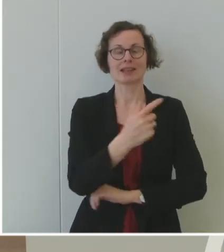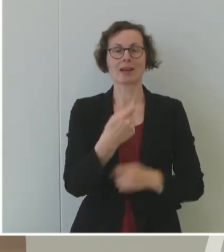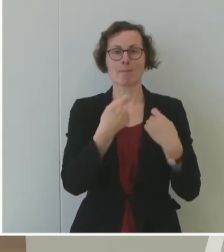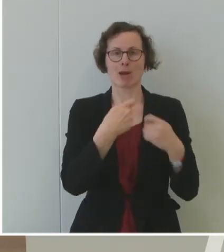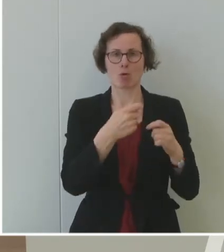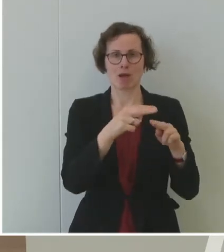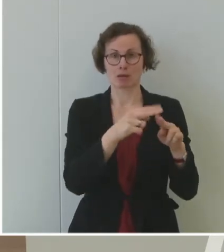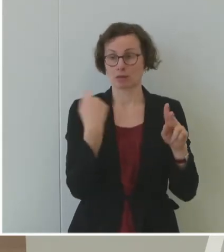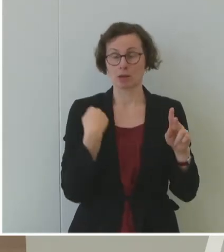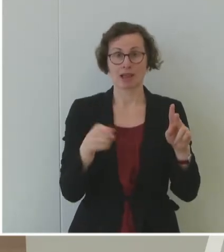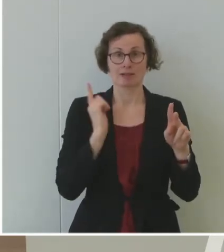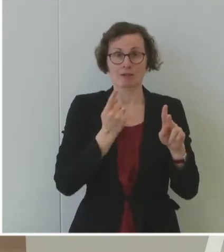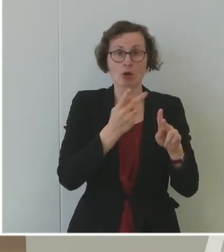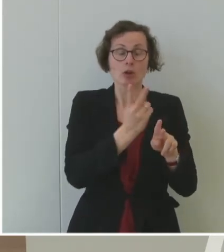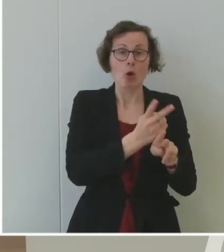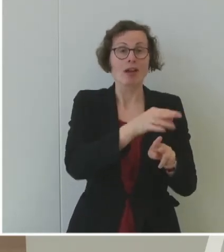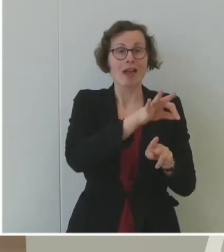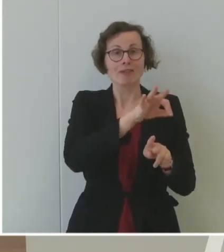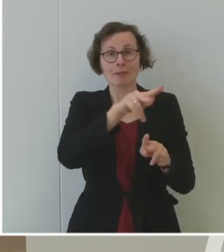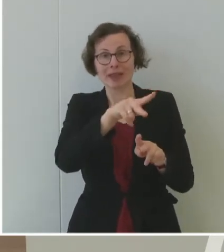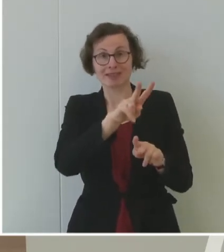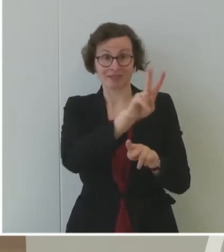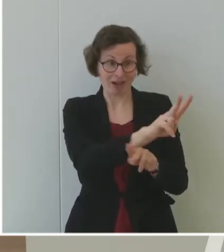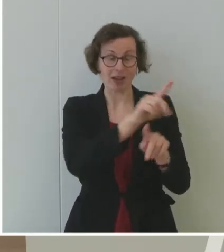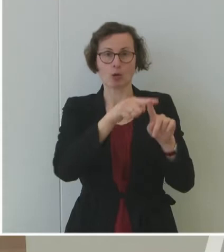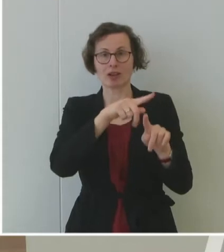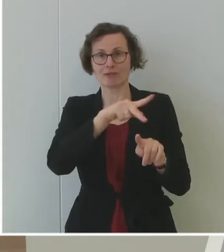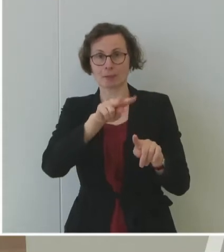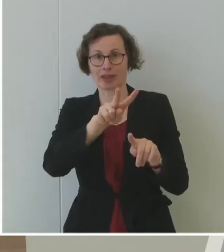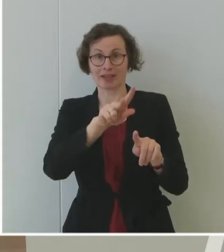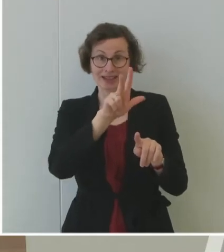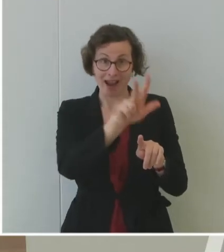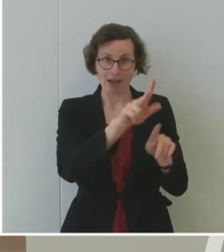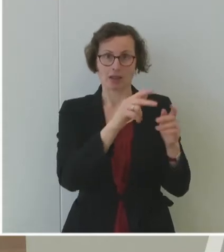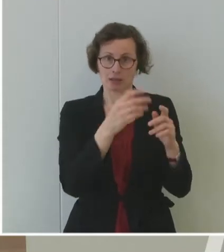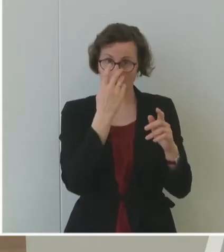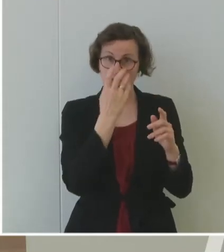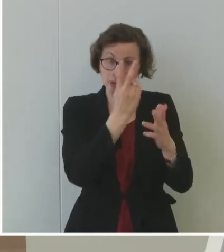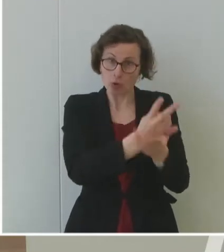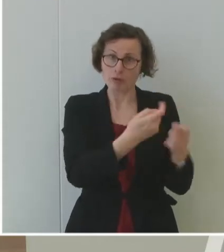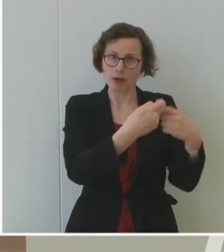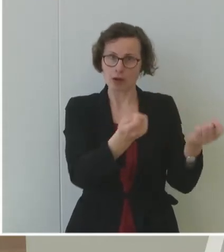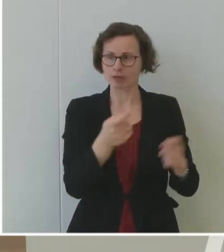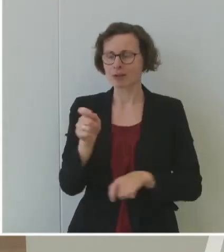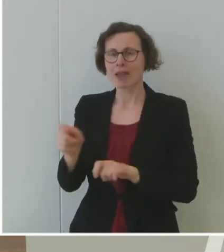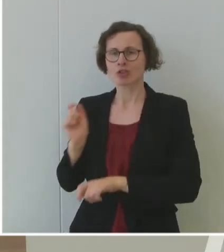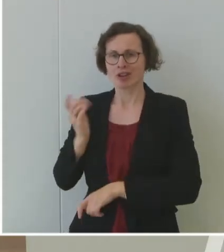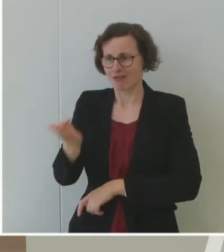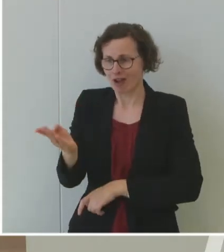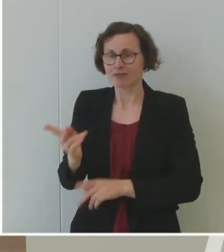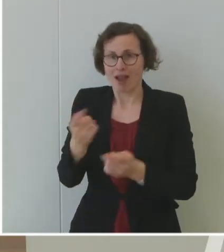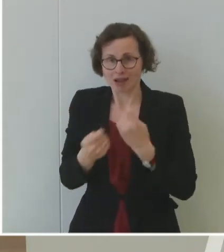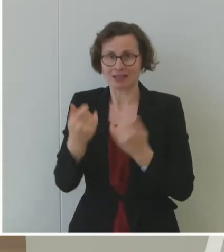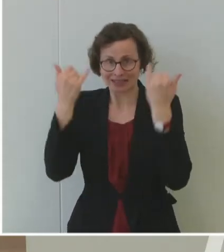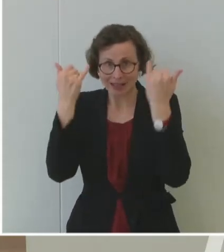Baumärkten in den letzten Wochen hier noch FFP2- und FFP3-Masken verkauft wurden. Und die Menschen erwarten zu Recht, dass wir jetzt handeln und